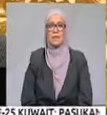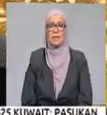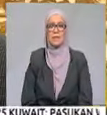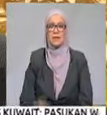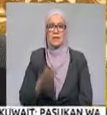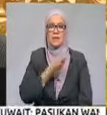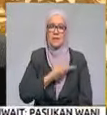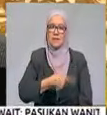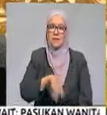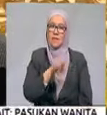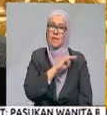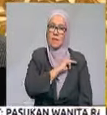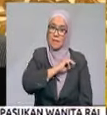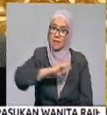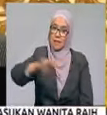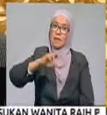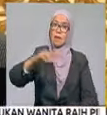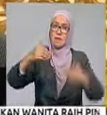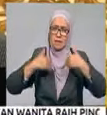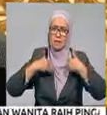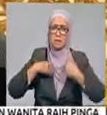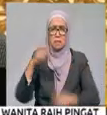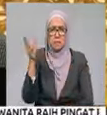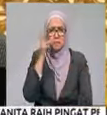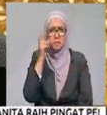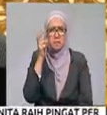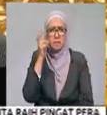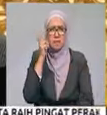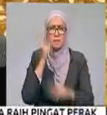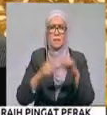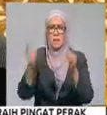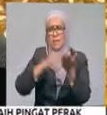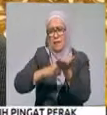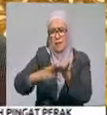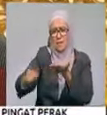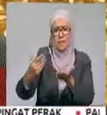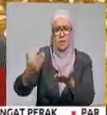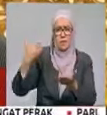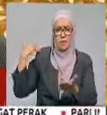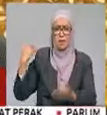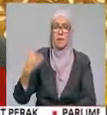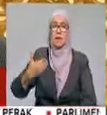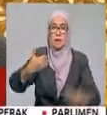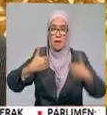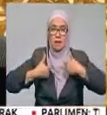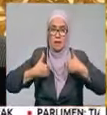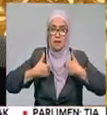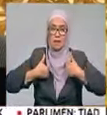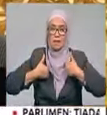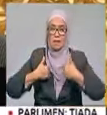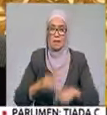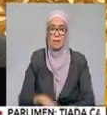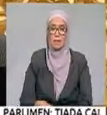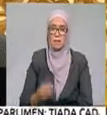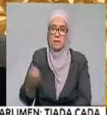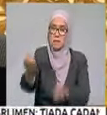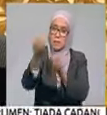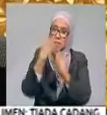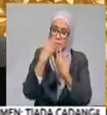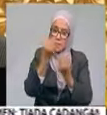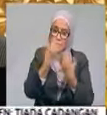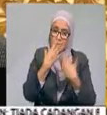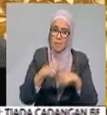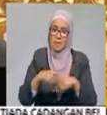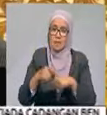Kementerian Pengangkutan ada mendengar sudah lebih kurang seminggu yang lalu lagi ada diberitakan